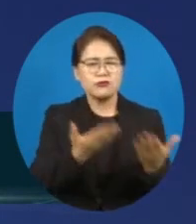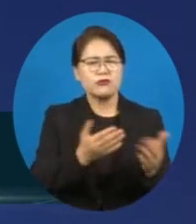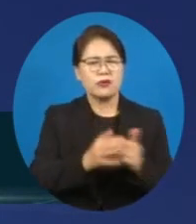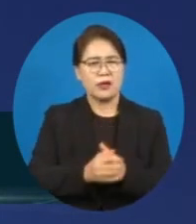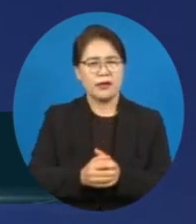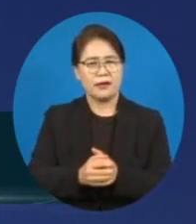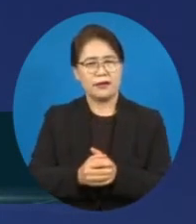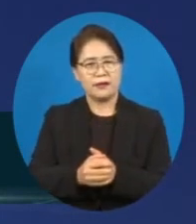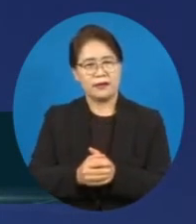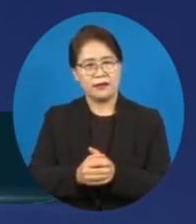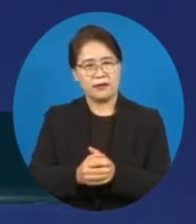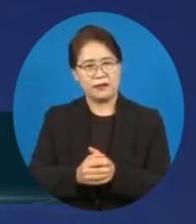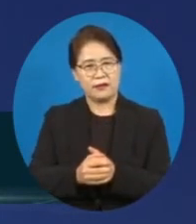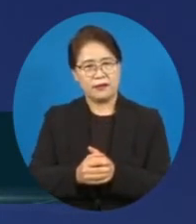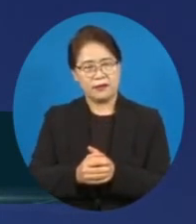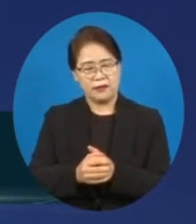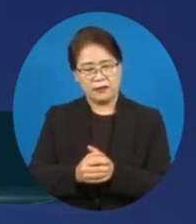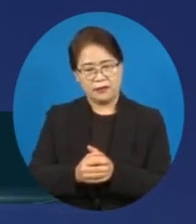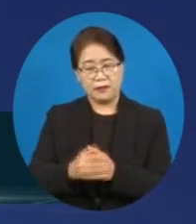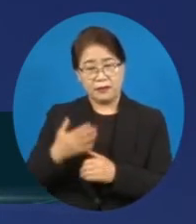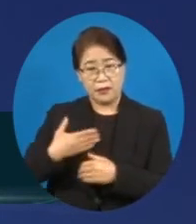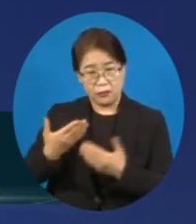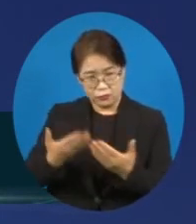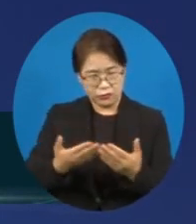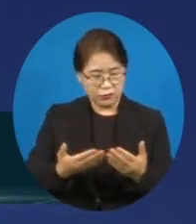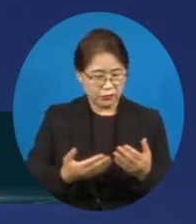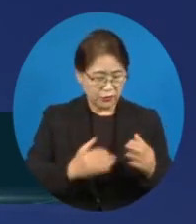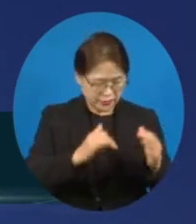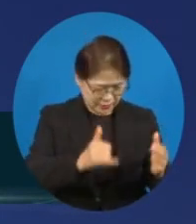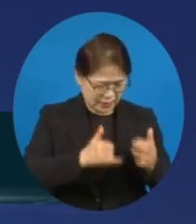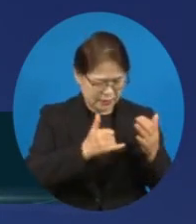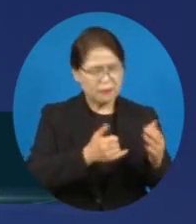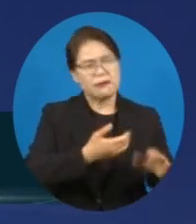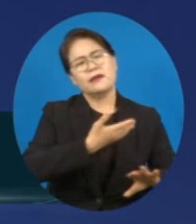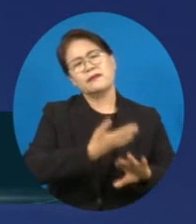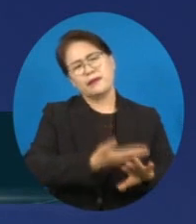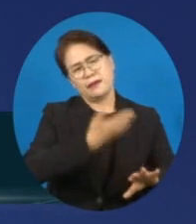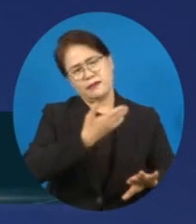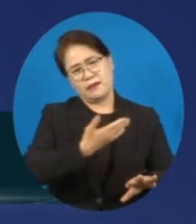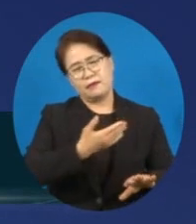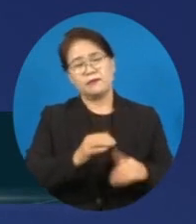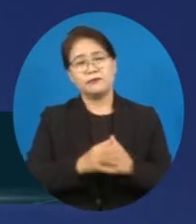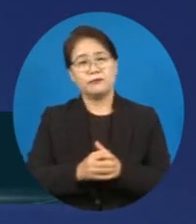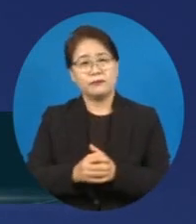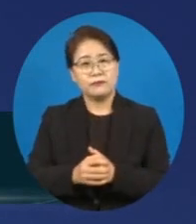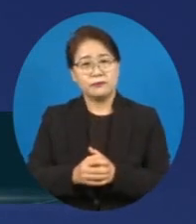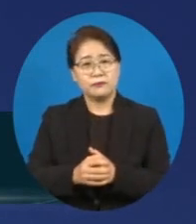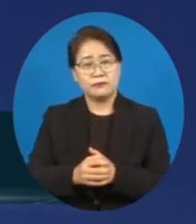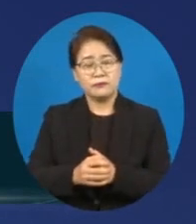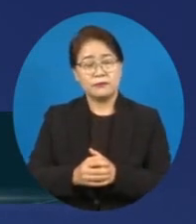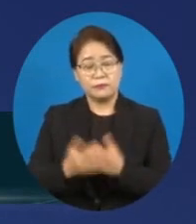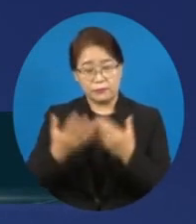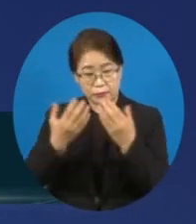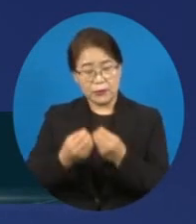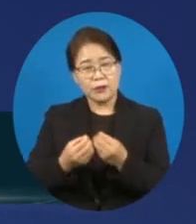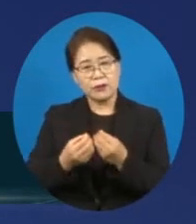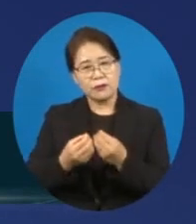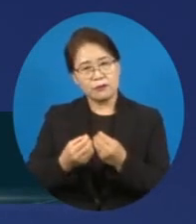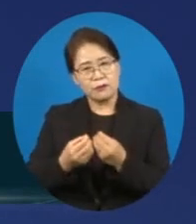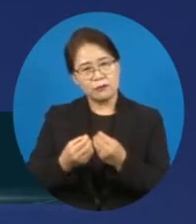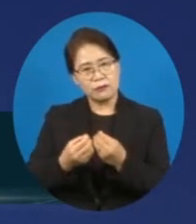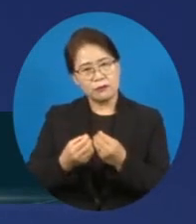세상에 주는 것과 같이 아니하리라이 말씀을 하셨어요 이것을 보게 되면 여러분